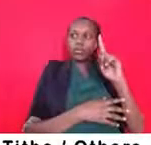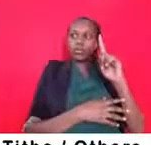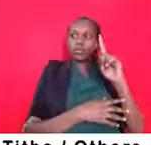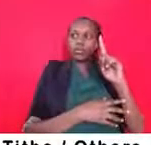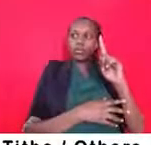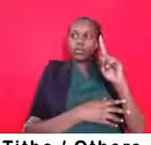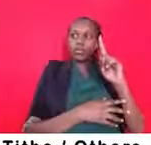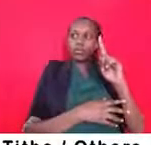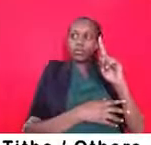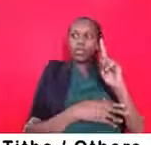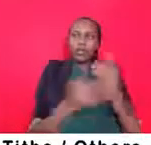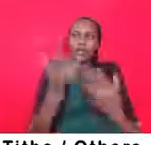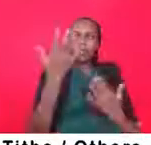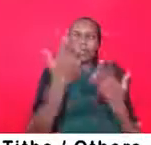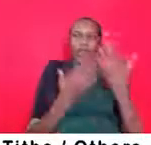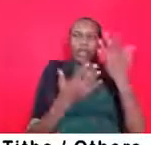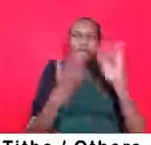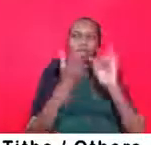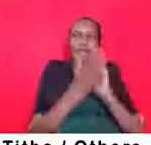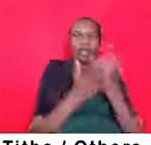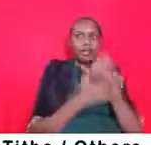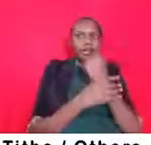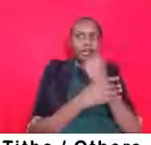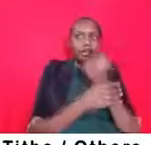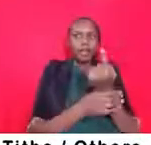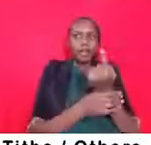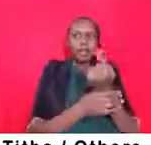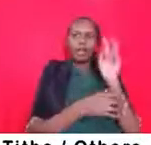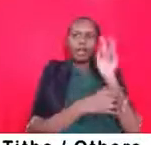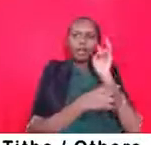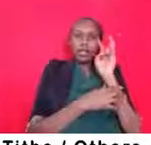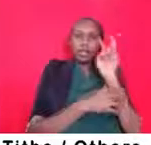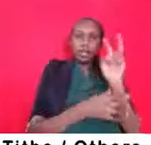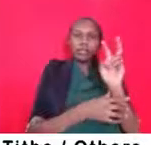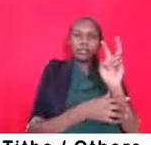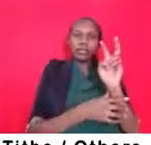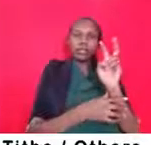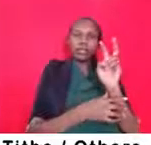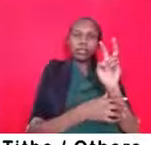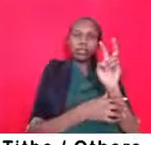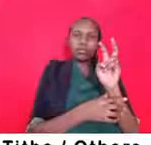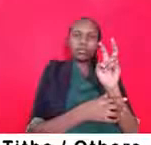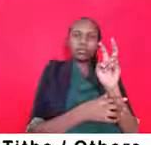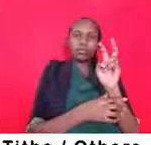kwa kaa hilo, akaniambia, tazama hili